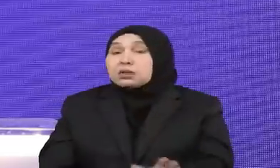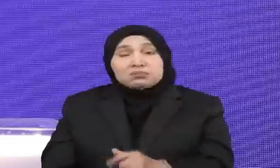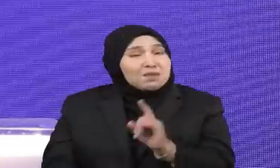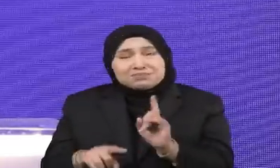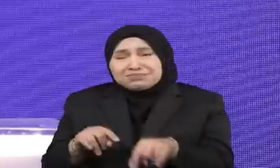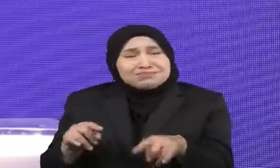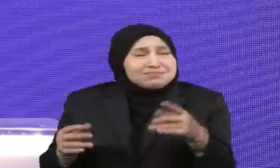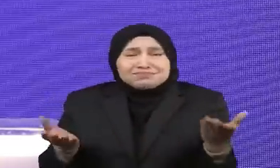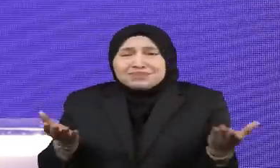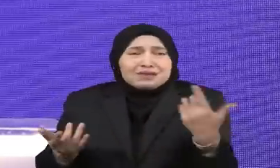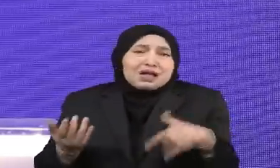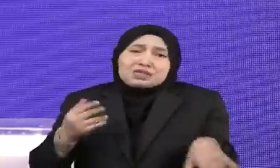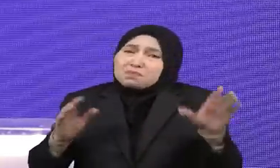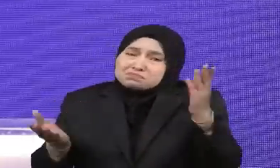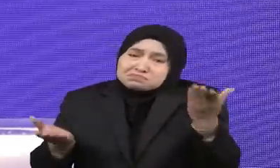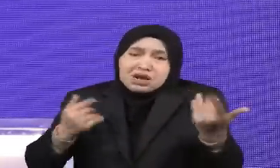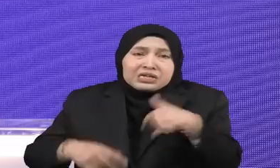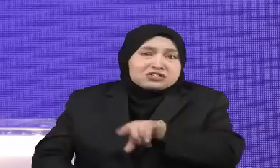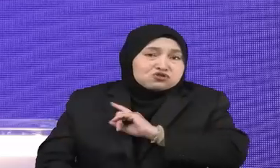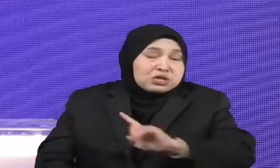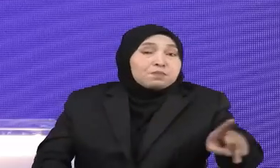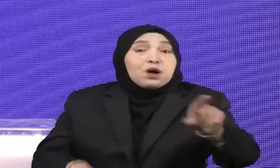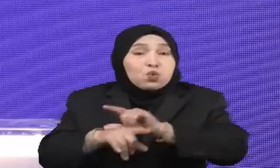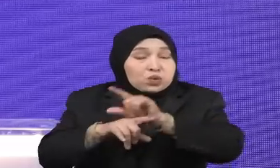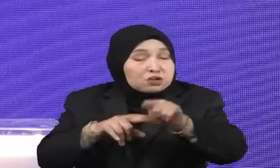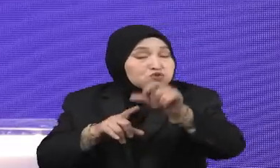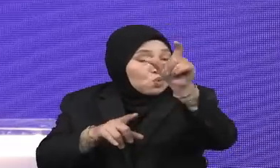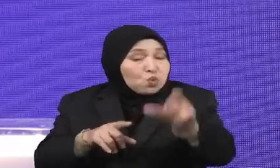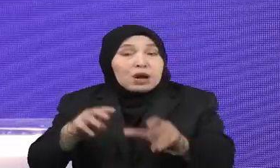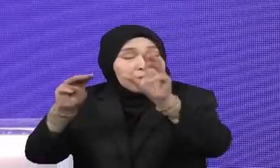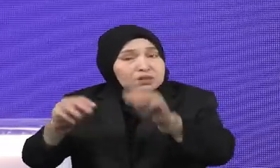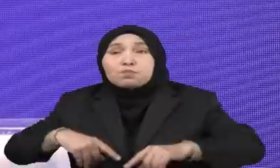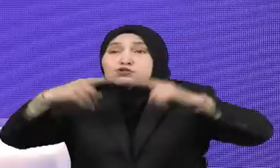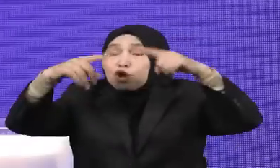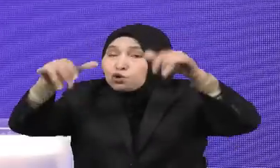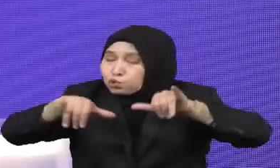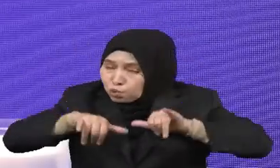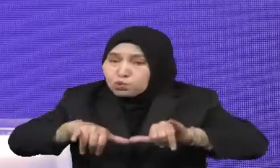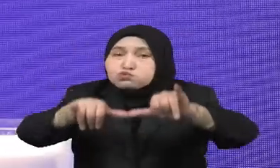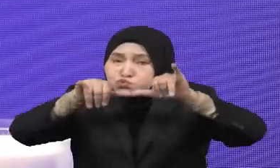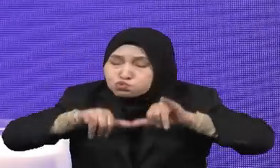bagi seorang yang Islam Ya Allah menggunakan kata bainana seorang manusia itu kalau berja